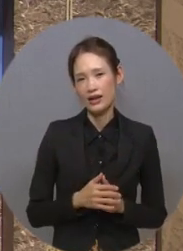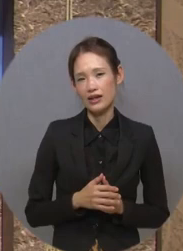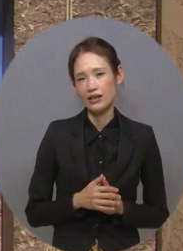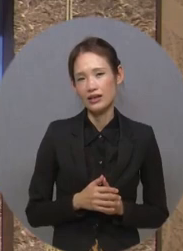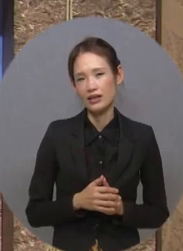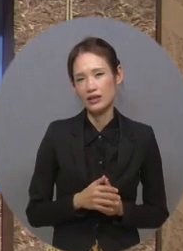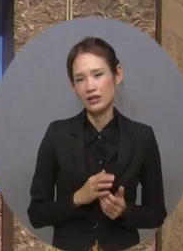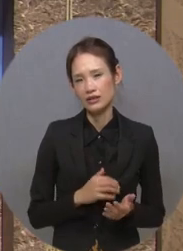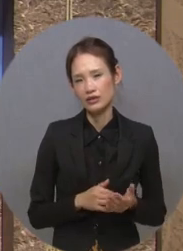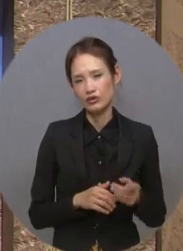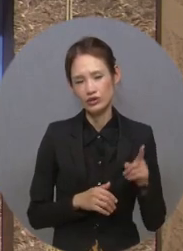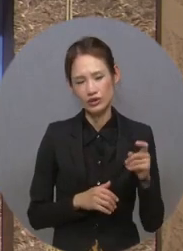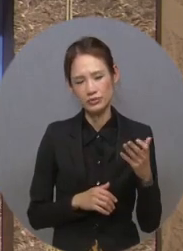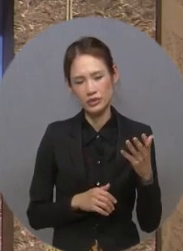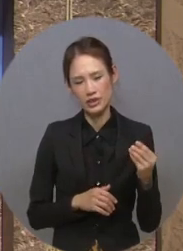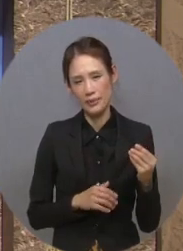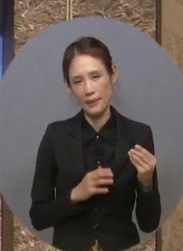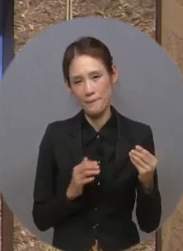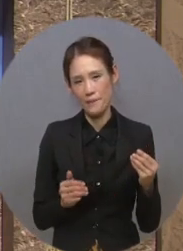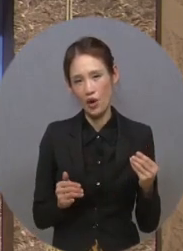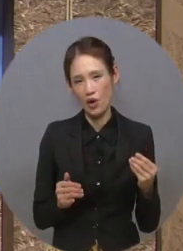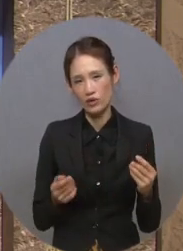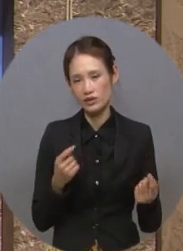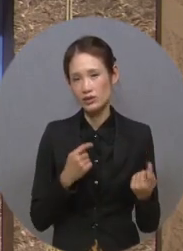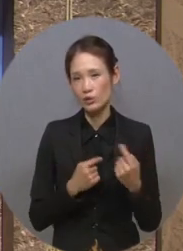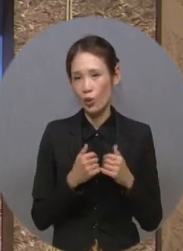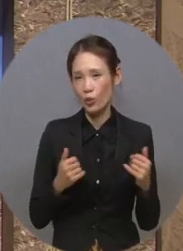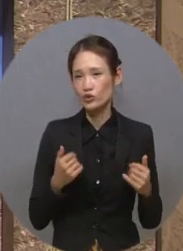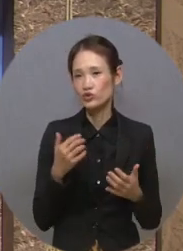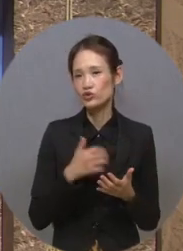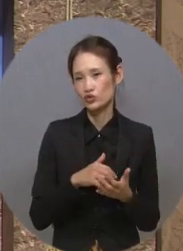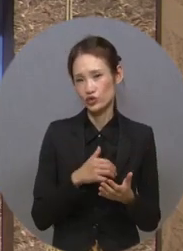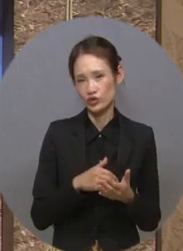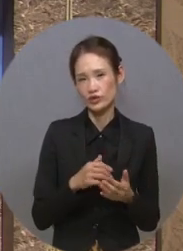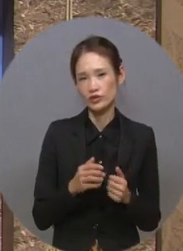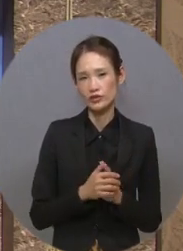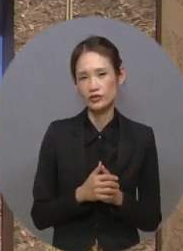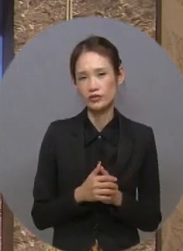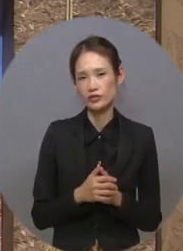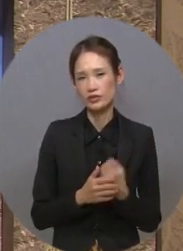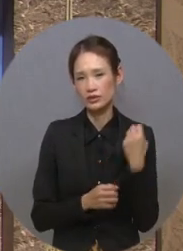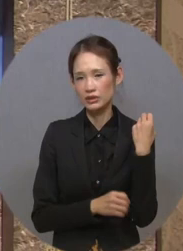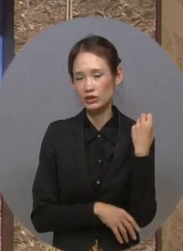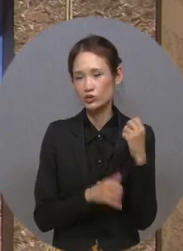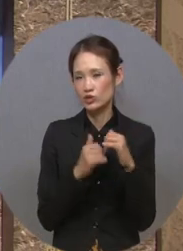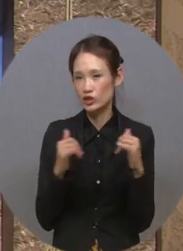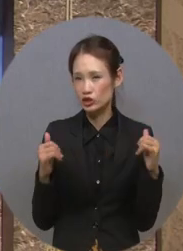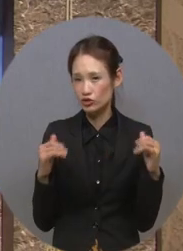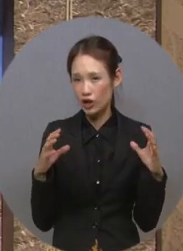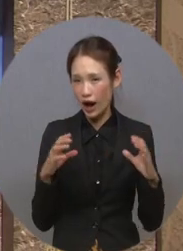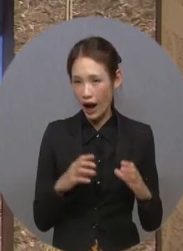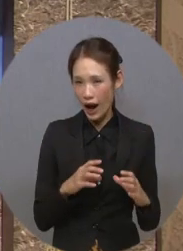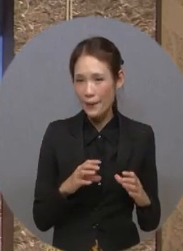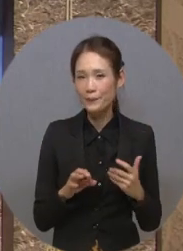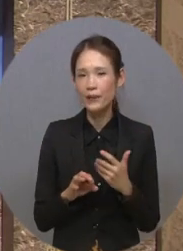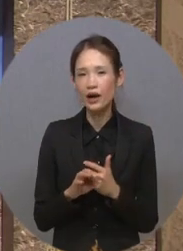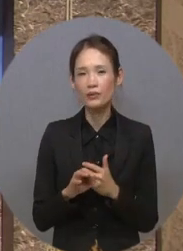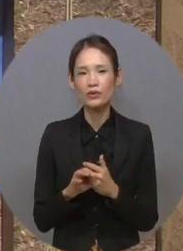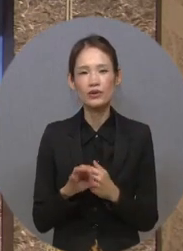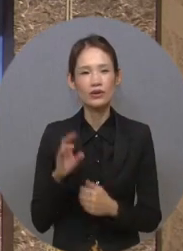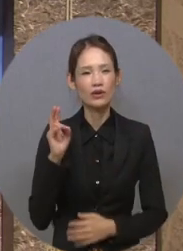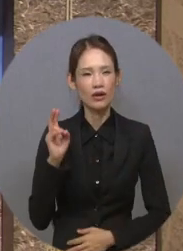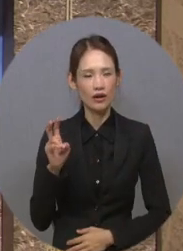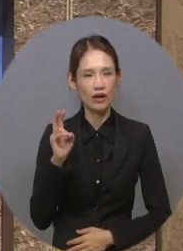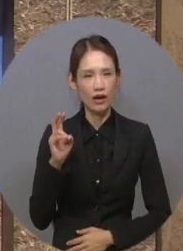한 17만 명이 되거든 유입 인구가요. 와. 근데 기존의 인구하고 하면은 계속 아마 양주가